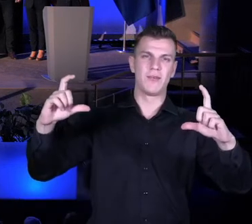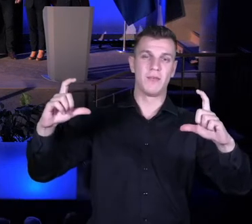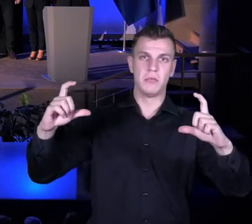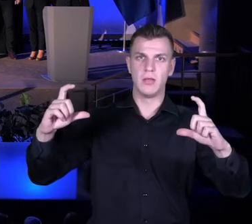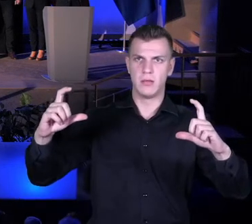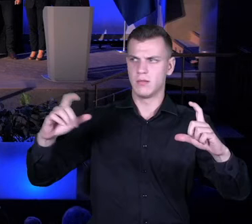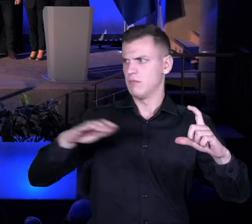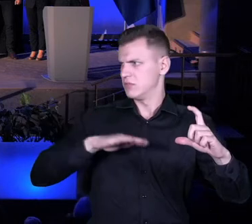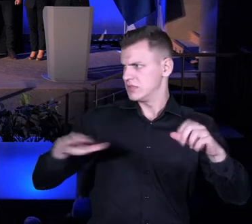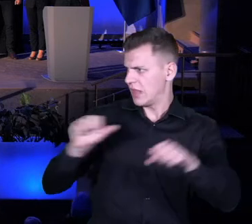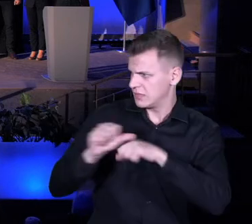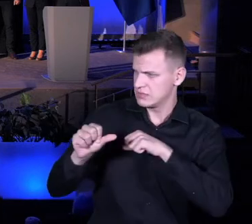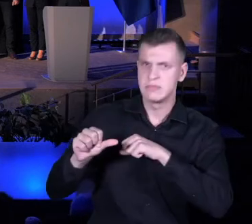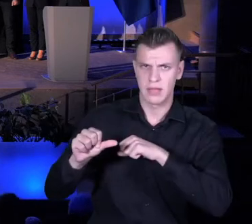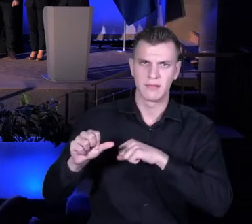udało, tak?